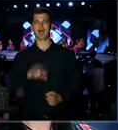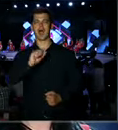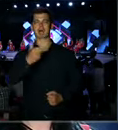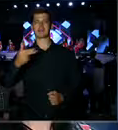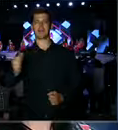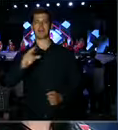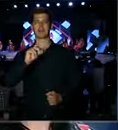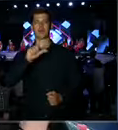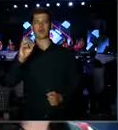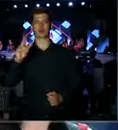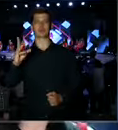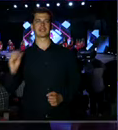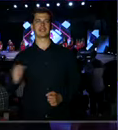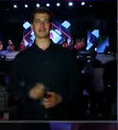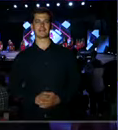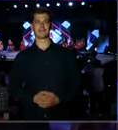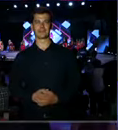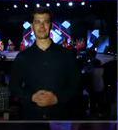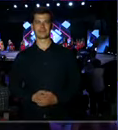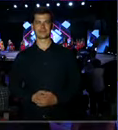Anna Płoszyńska!